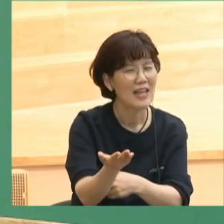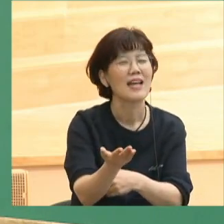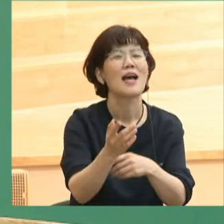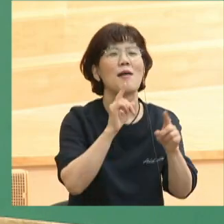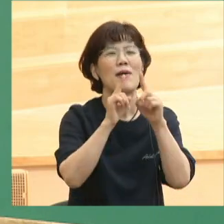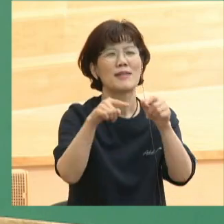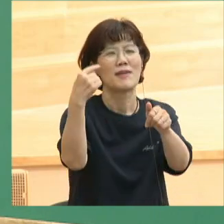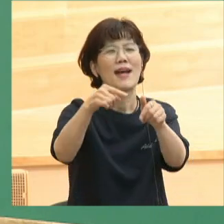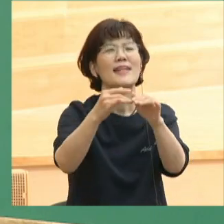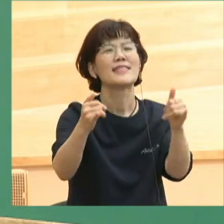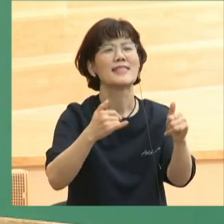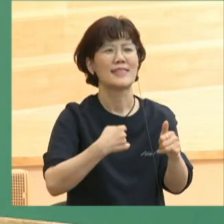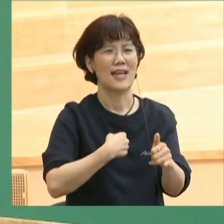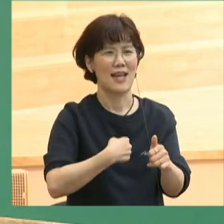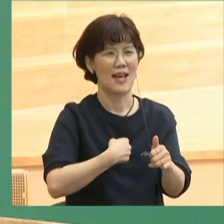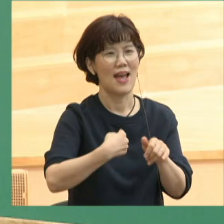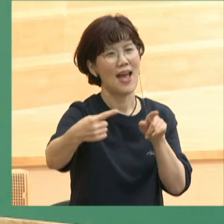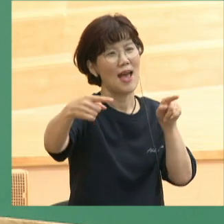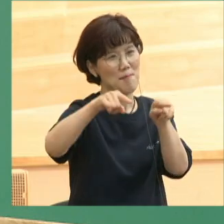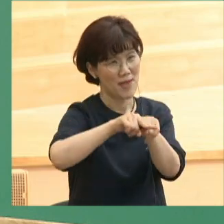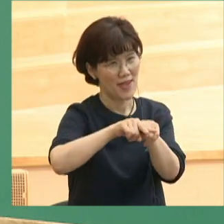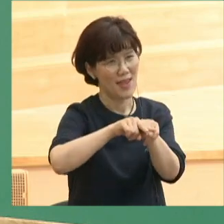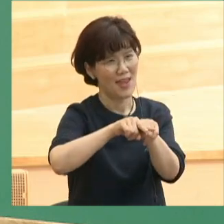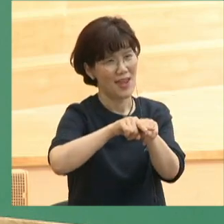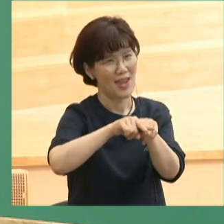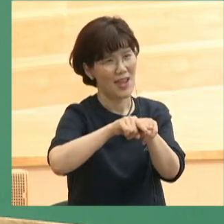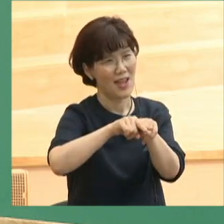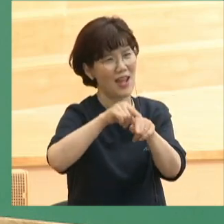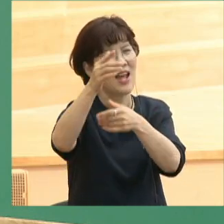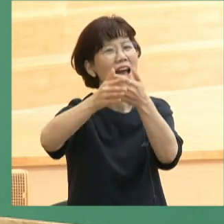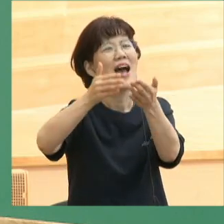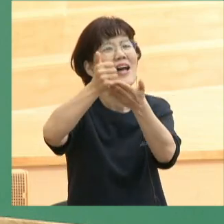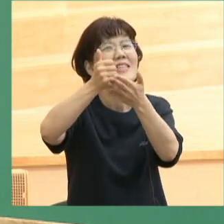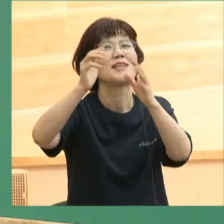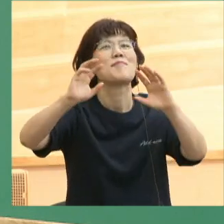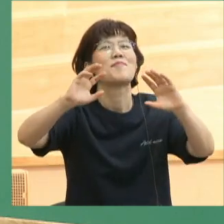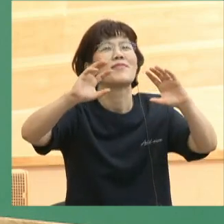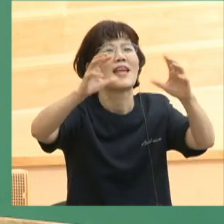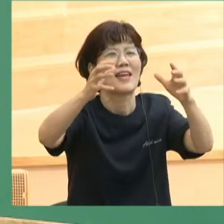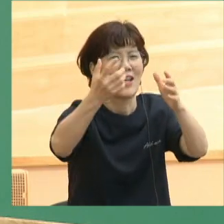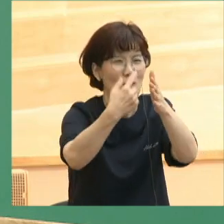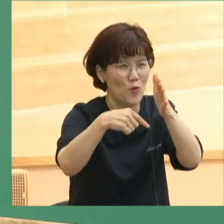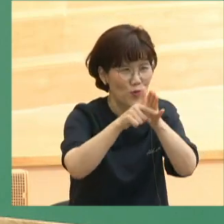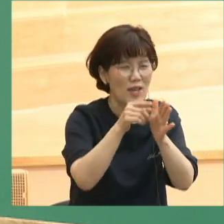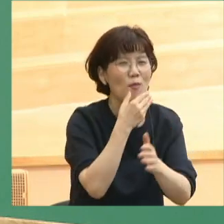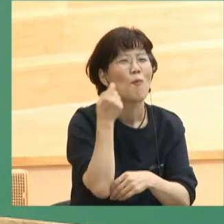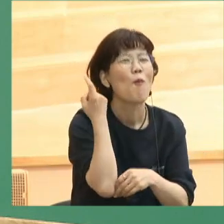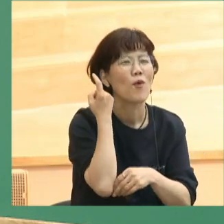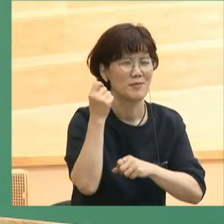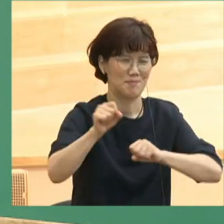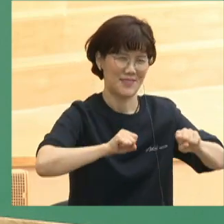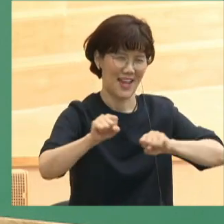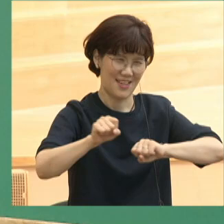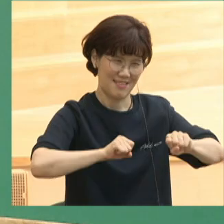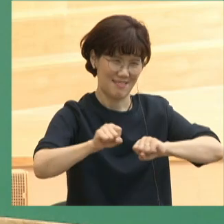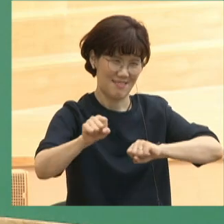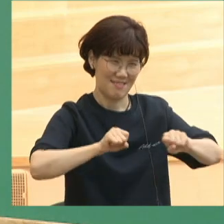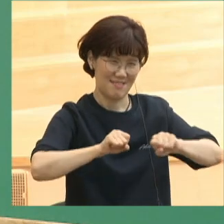말씀을 가르치는 자와 함께 무엇보다 귀한 하나님 나라의 복음 사역을 같이 하는 것인 줄